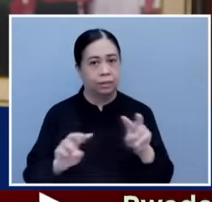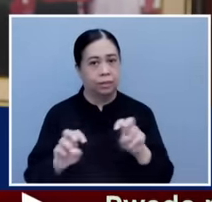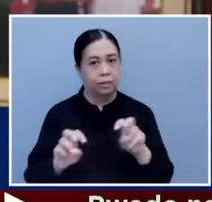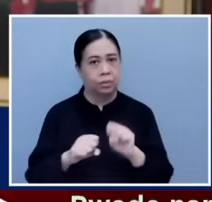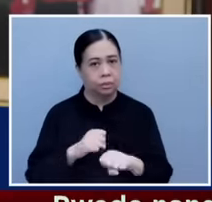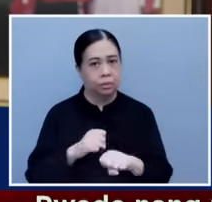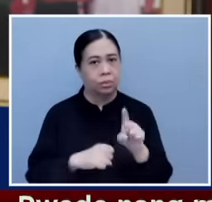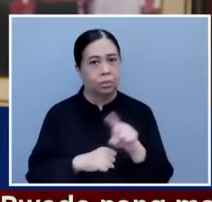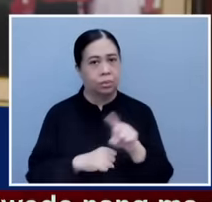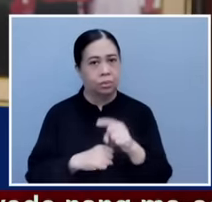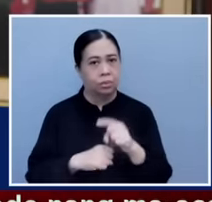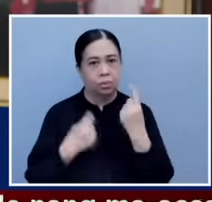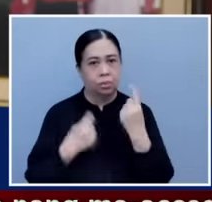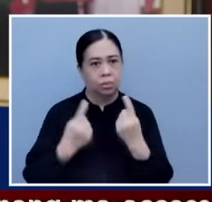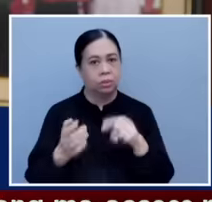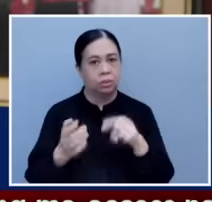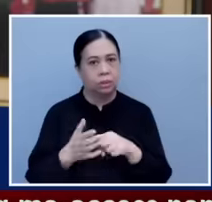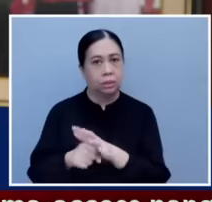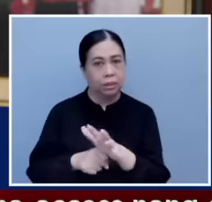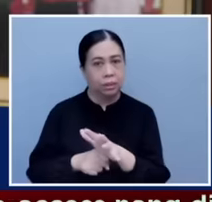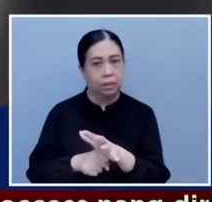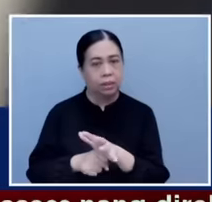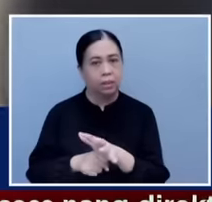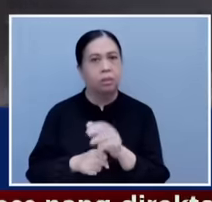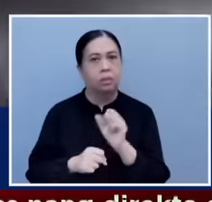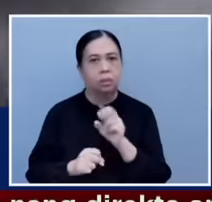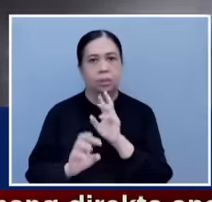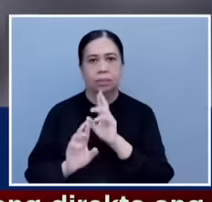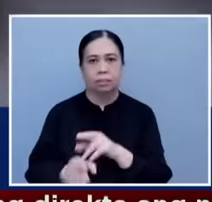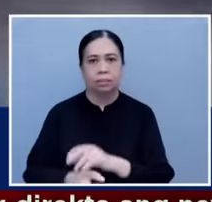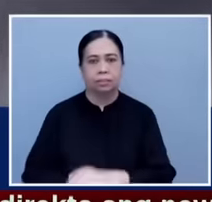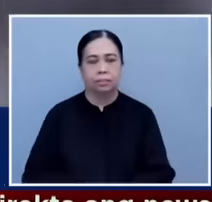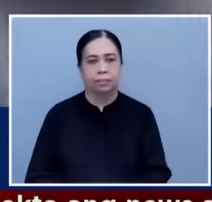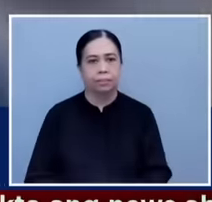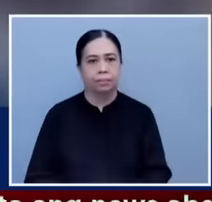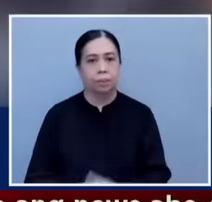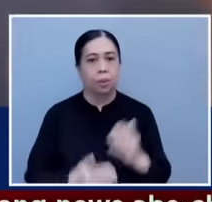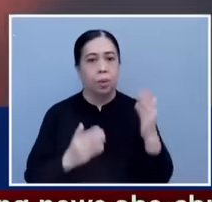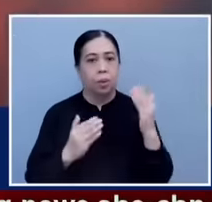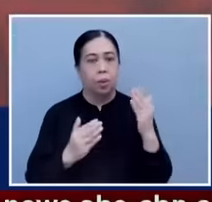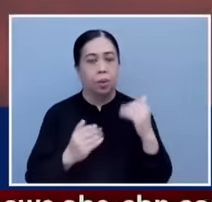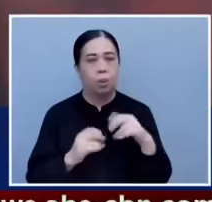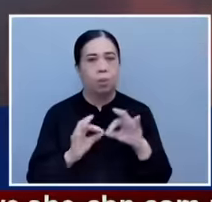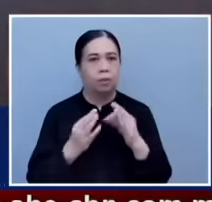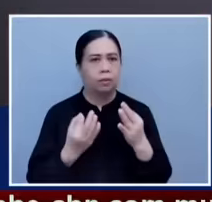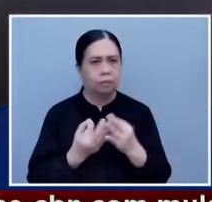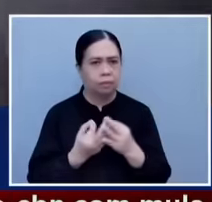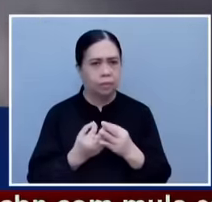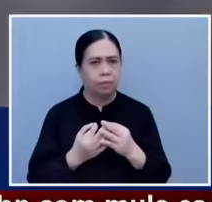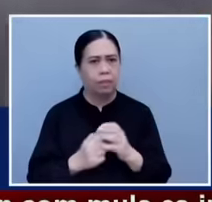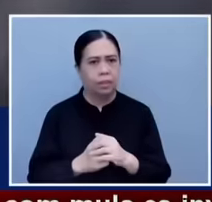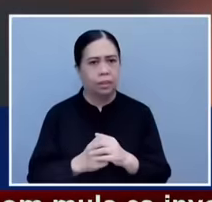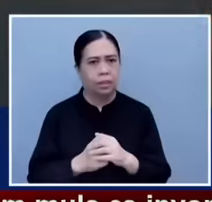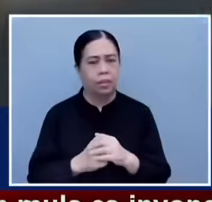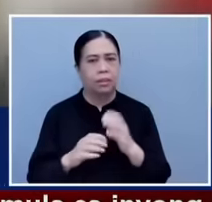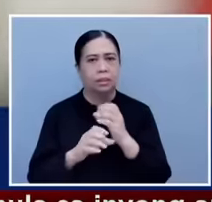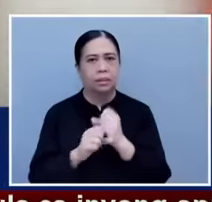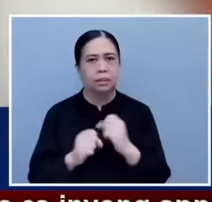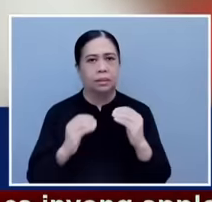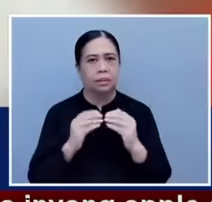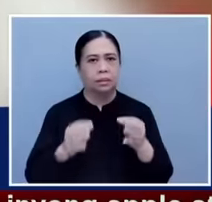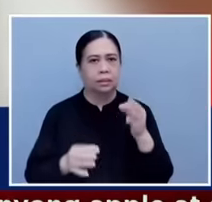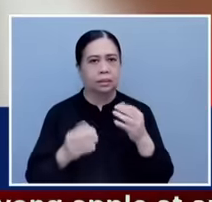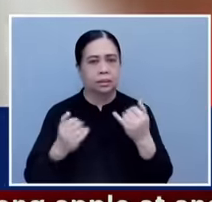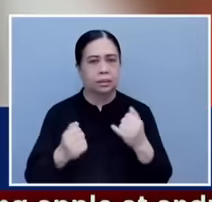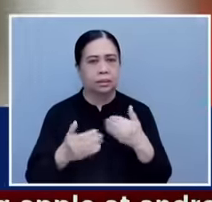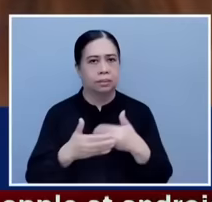na ito po ay hinalay, ay masasagot po yan. Umaasa ang pamilya at mga kaanak ng biktima na makakamit nila ang hustisya ngayon na dakit